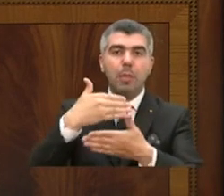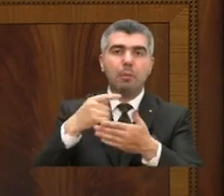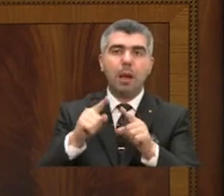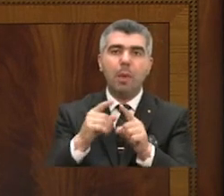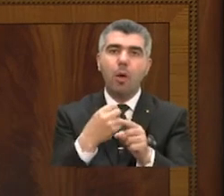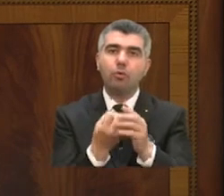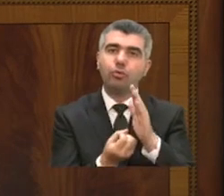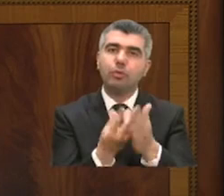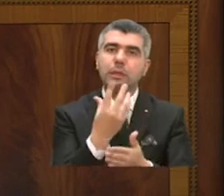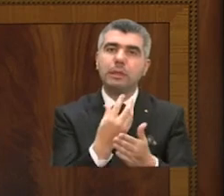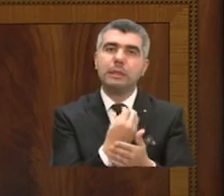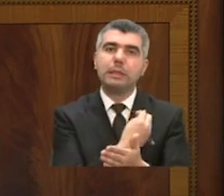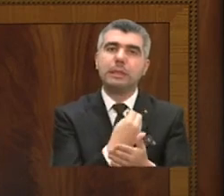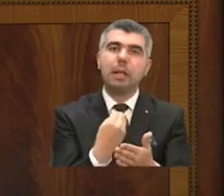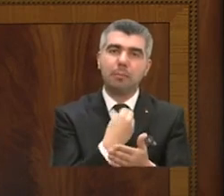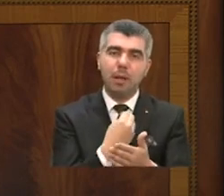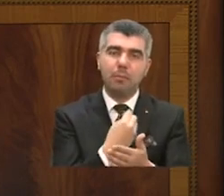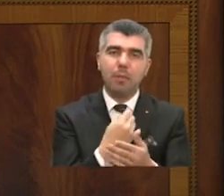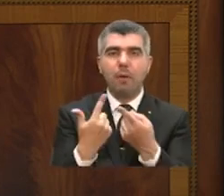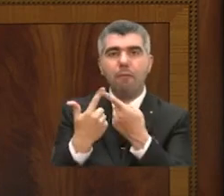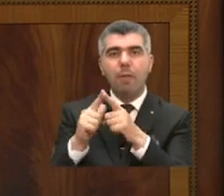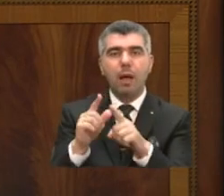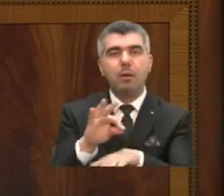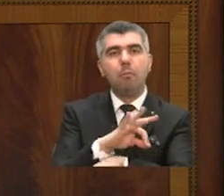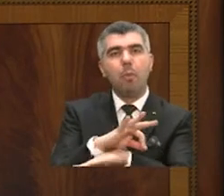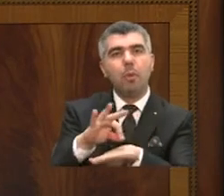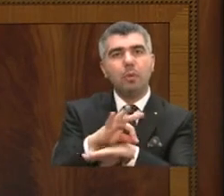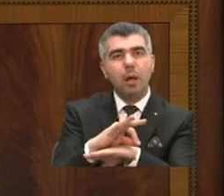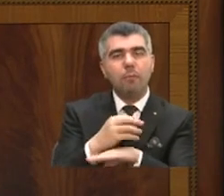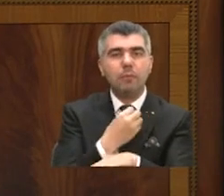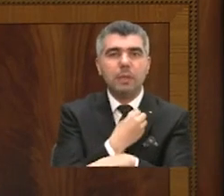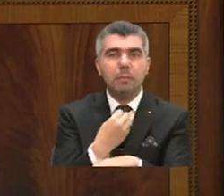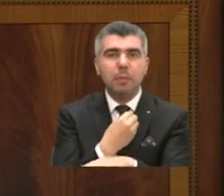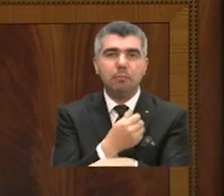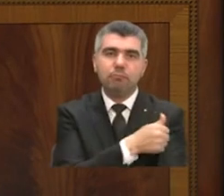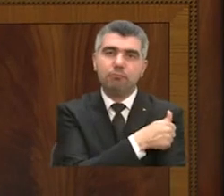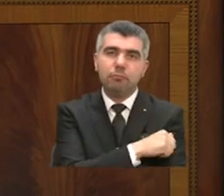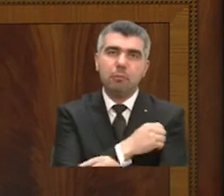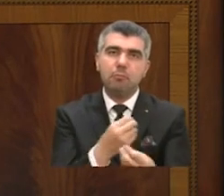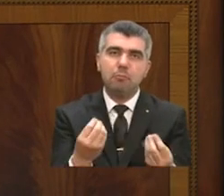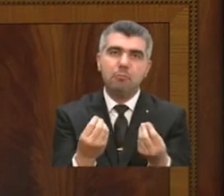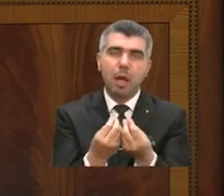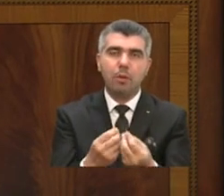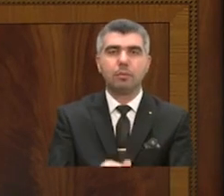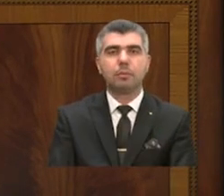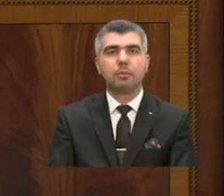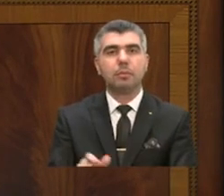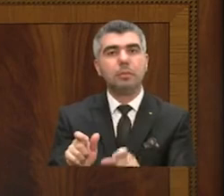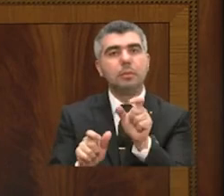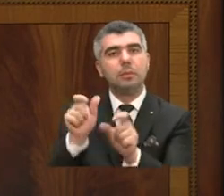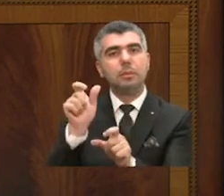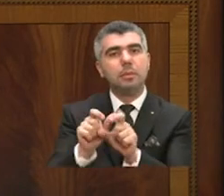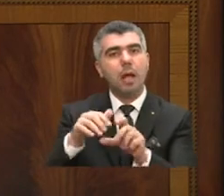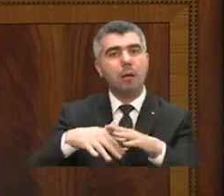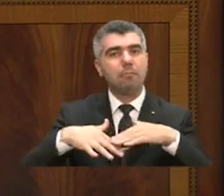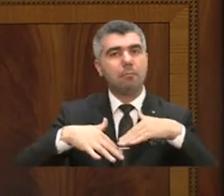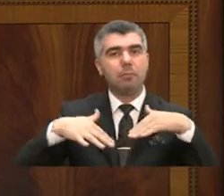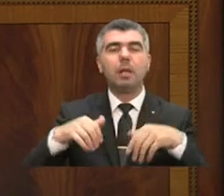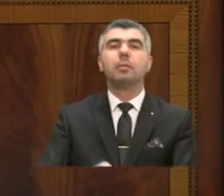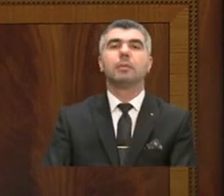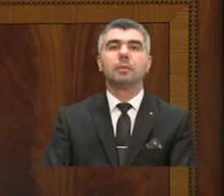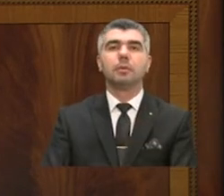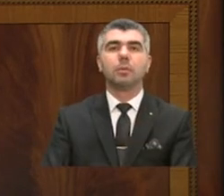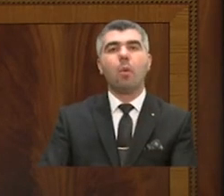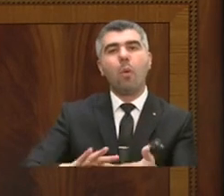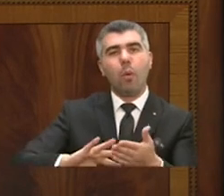جهوي وترشيد الموارد البشريه والتقنيه. حضرات السيدات والساده، تعتبر هذه